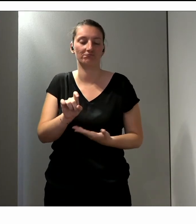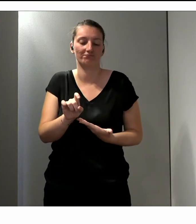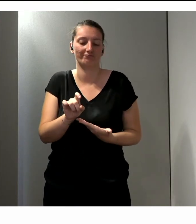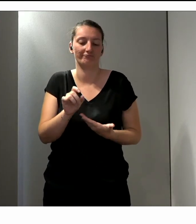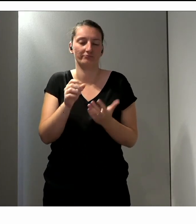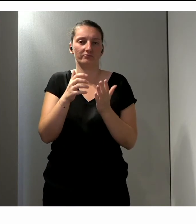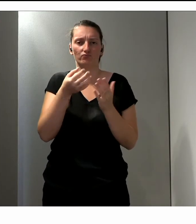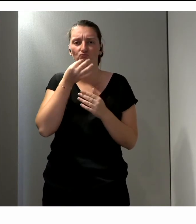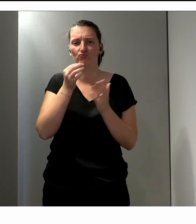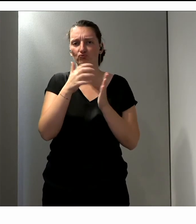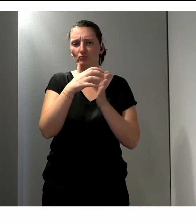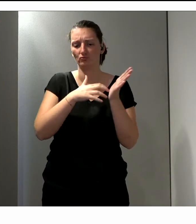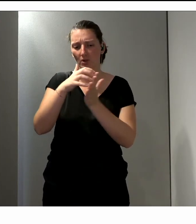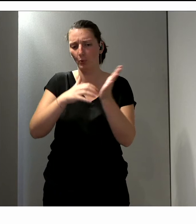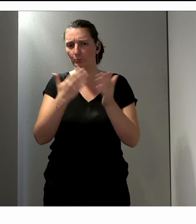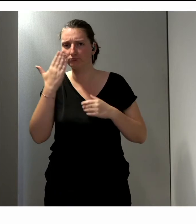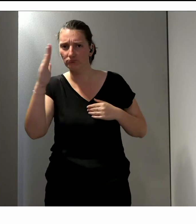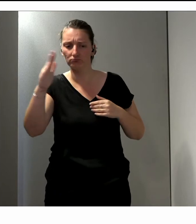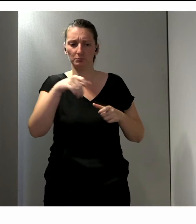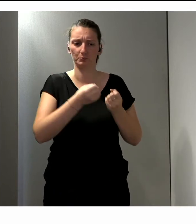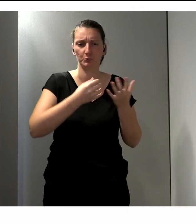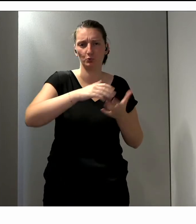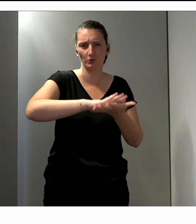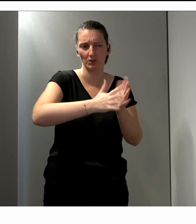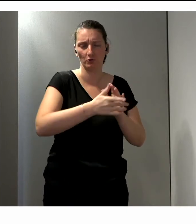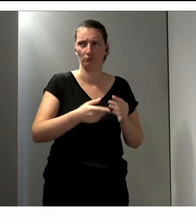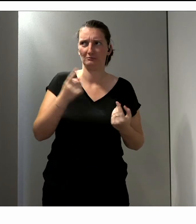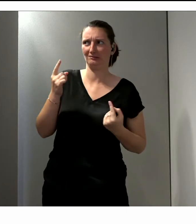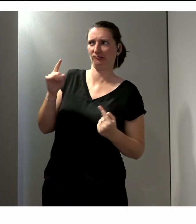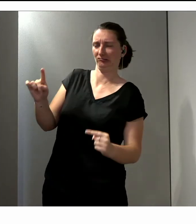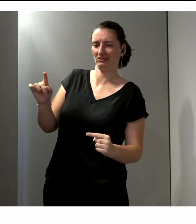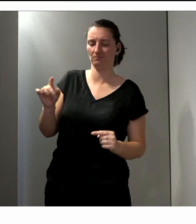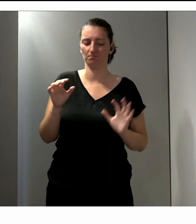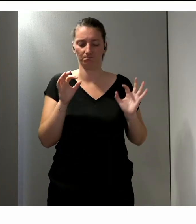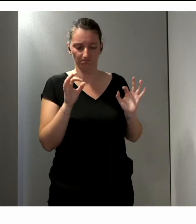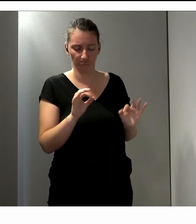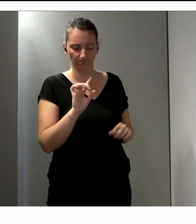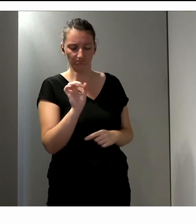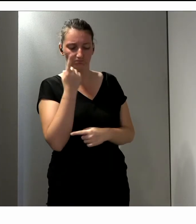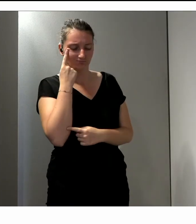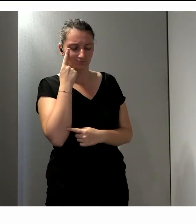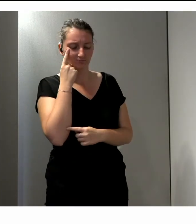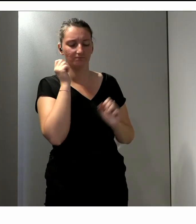exprimée par plusieurs associations des personnes handicapées et reflétée dans les